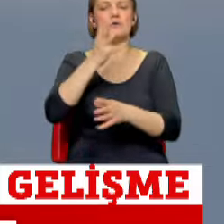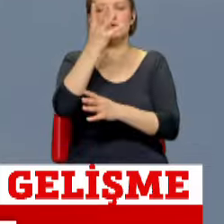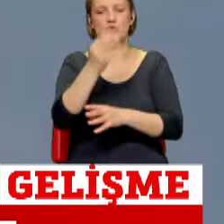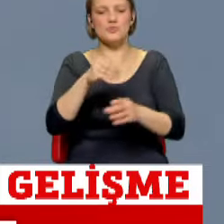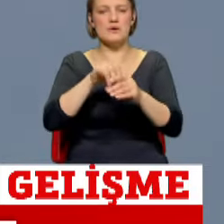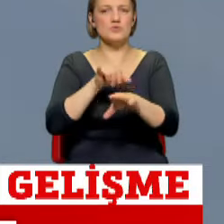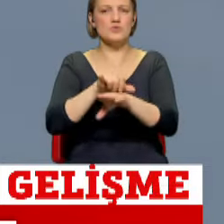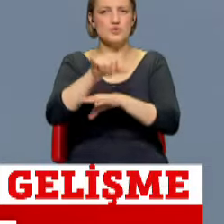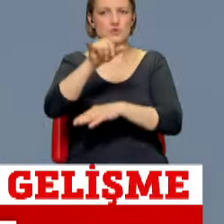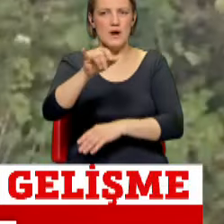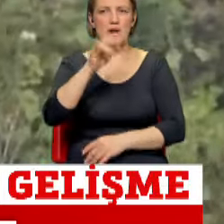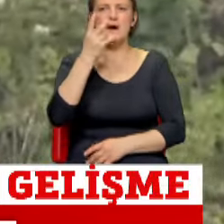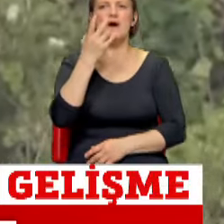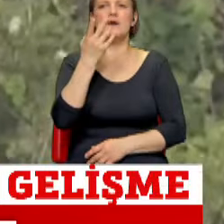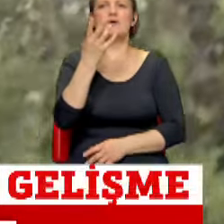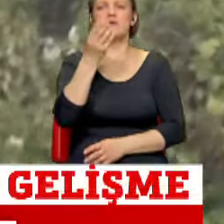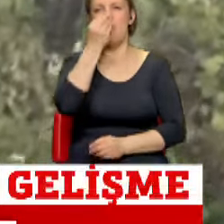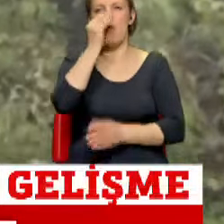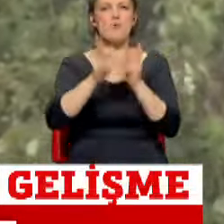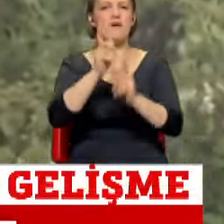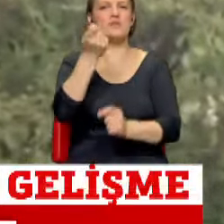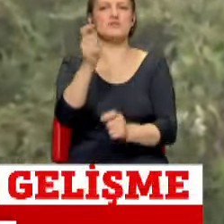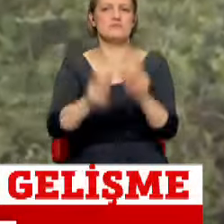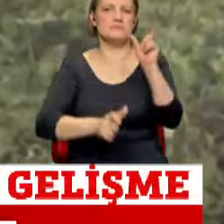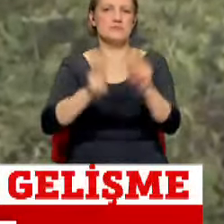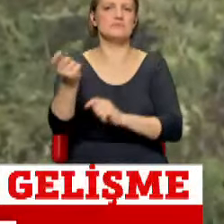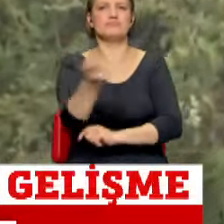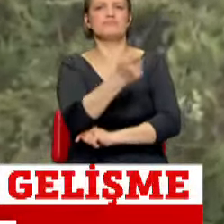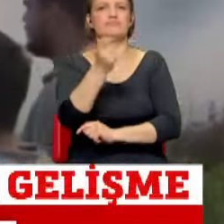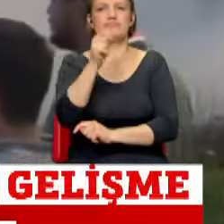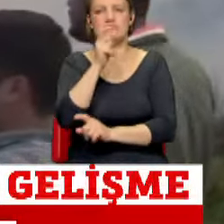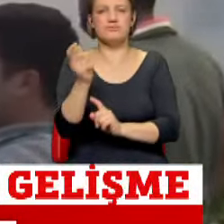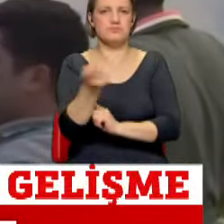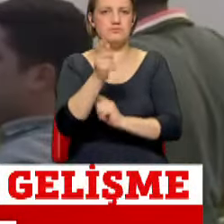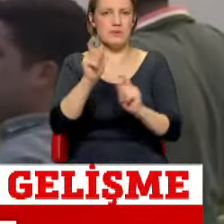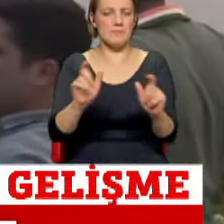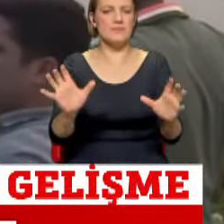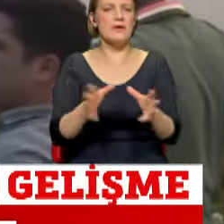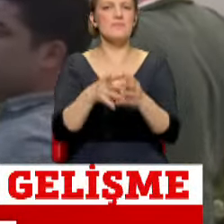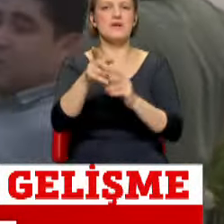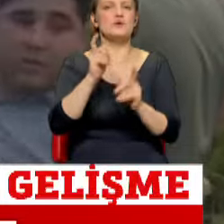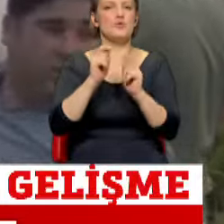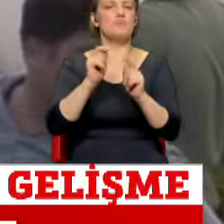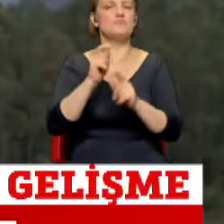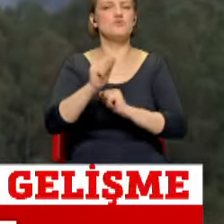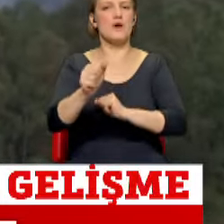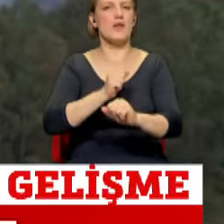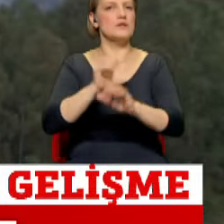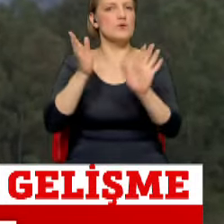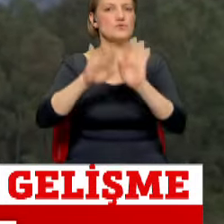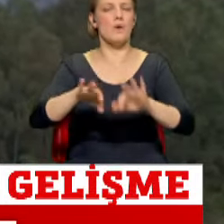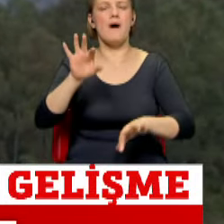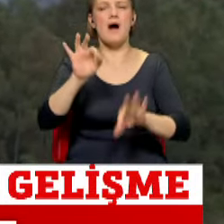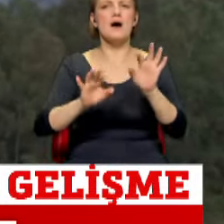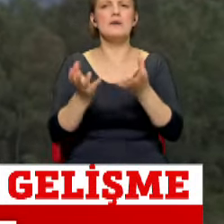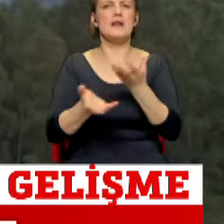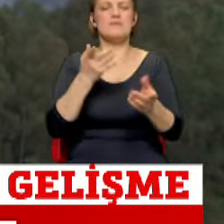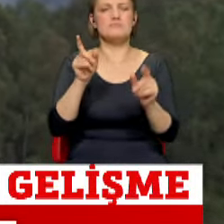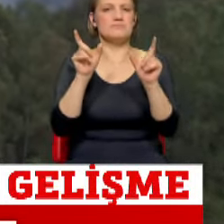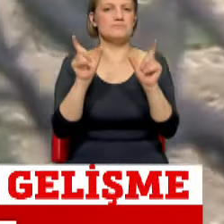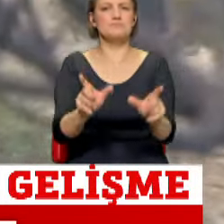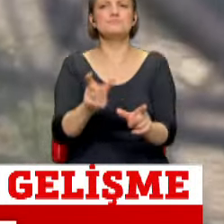12 arazöz ve çok sayıda orman işçisiyle müdahale edildi. Ekiplerin zorlu mücadelesinden sonra alevler kontrol altına